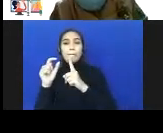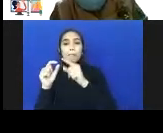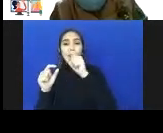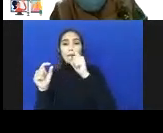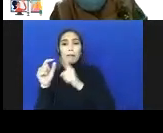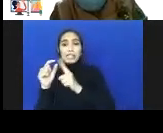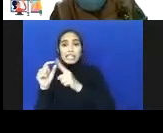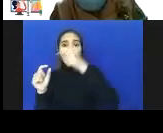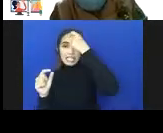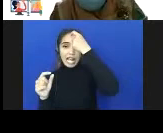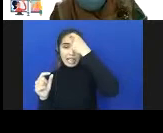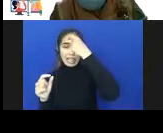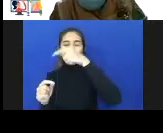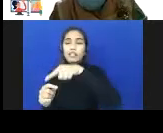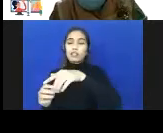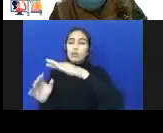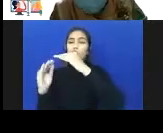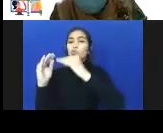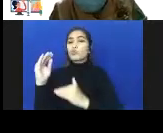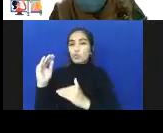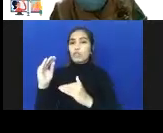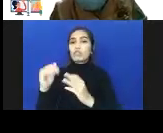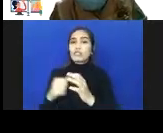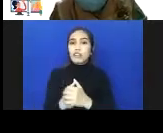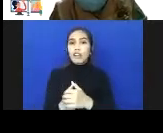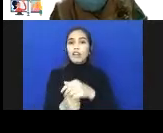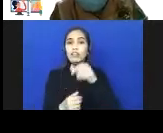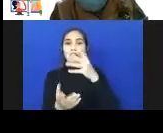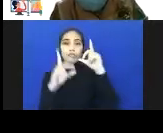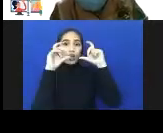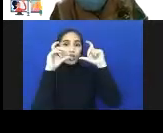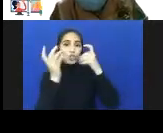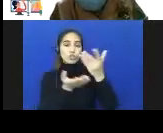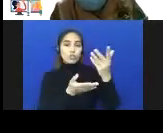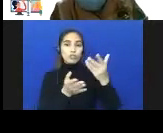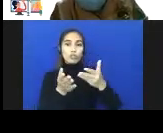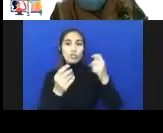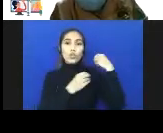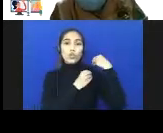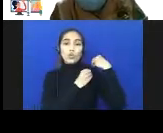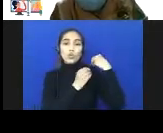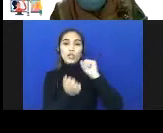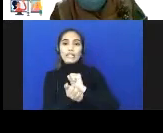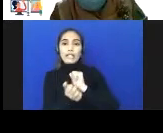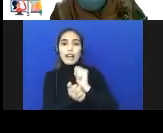beberapa dokumentasi teman-teman yang sedang bertugas di ruang MTBS yang melakukan